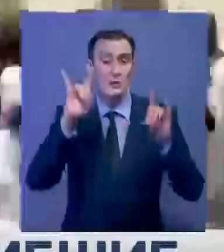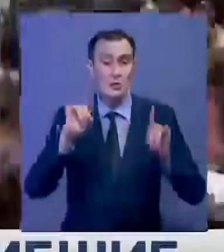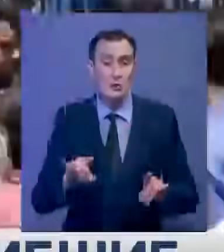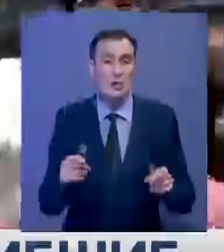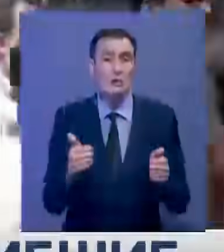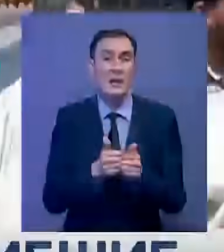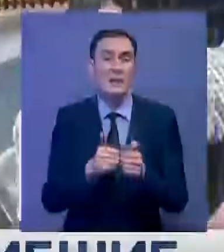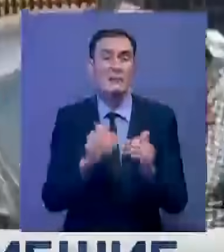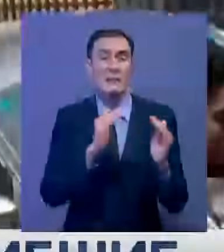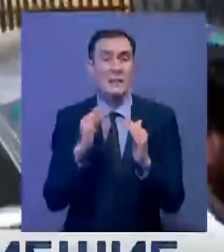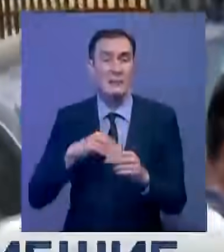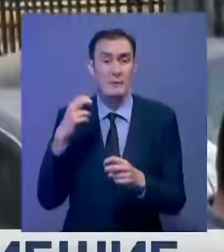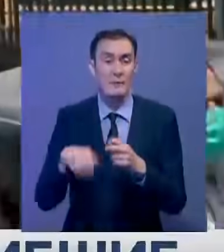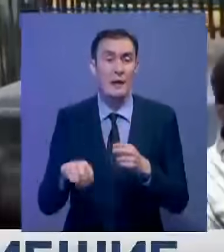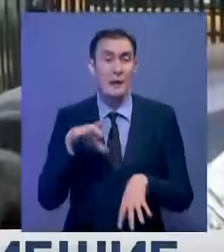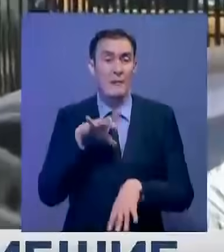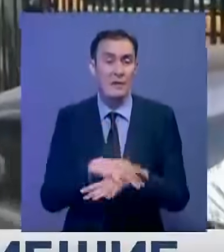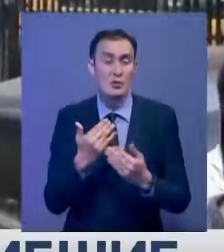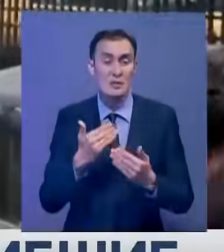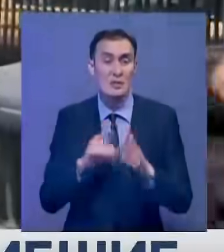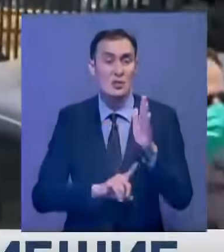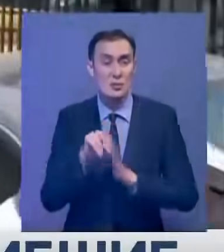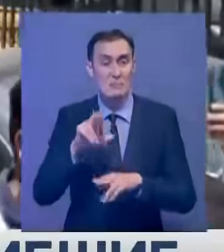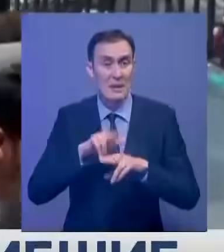повредило расположенное рядом здание. По факту случившегося ведется